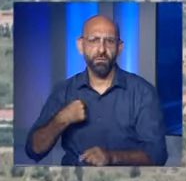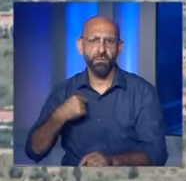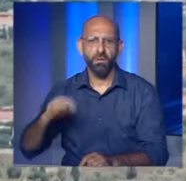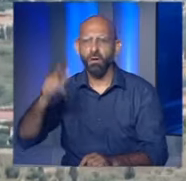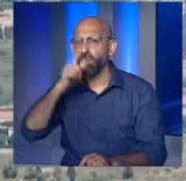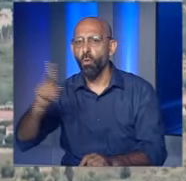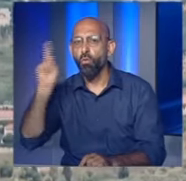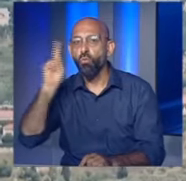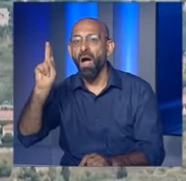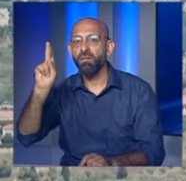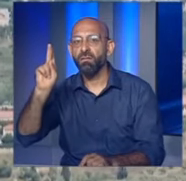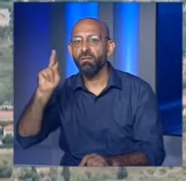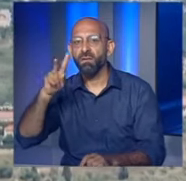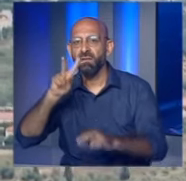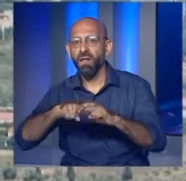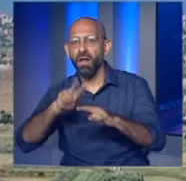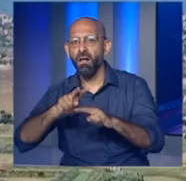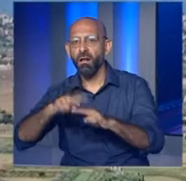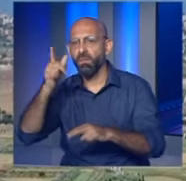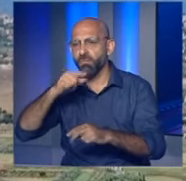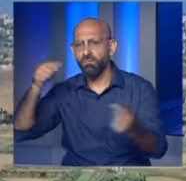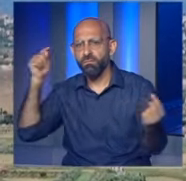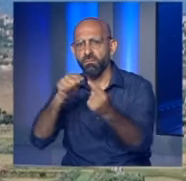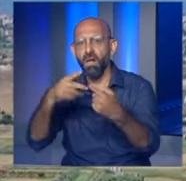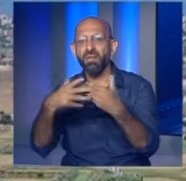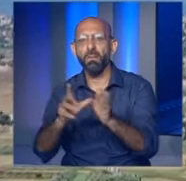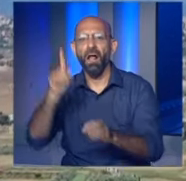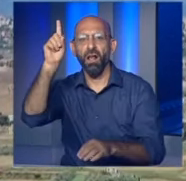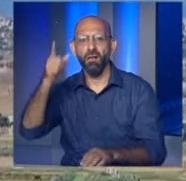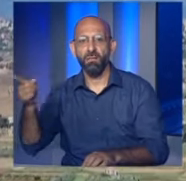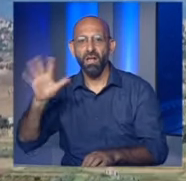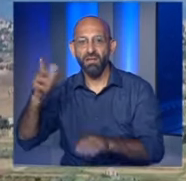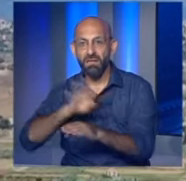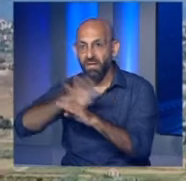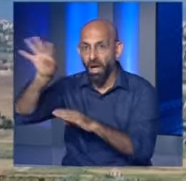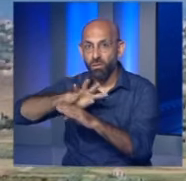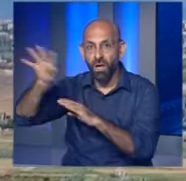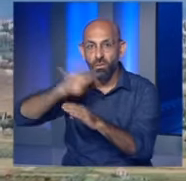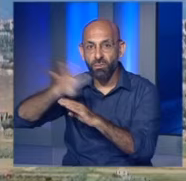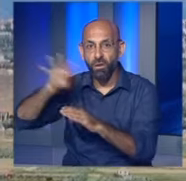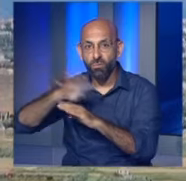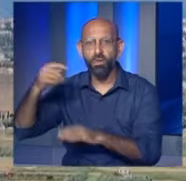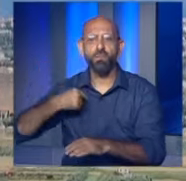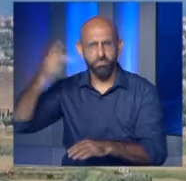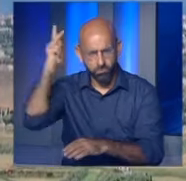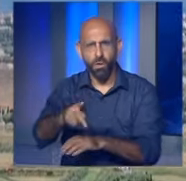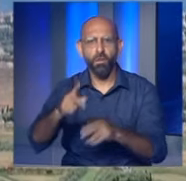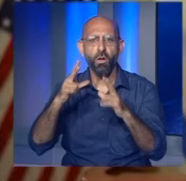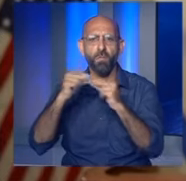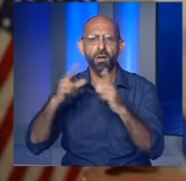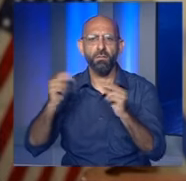كل القوه الاسرائيليه ضد حزب الله اذا لم يتوقف عن اطلاق النار على اسرائيل من لبنان ويبتعد عن